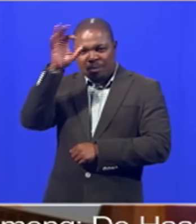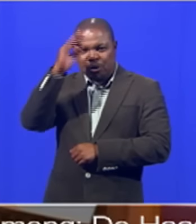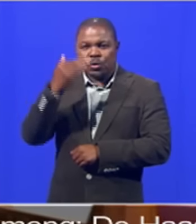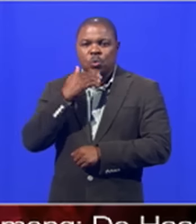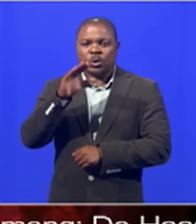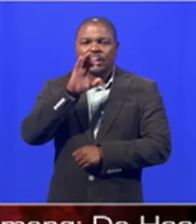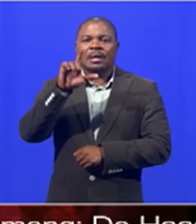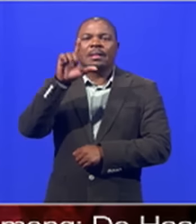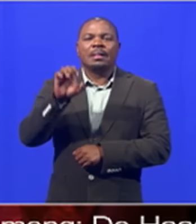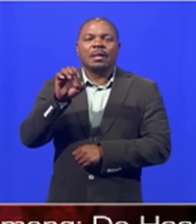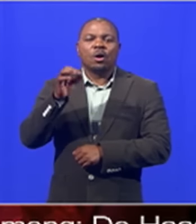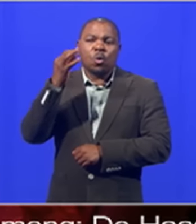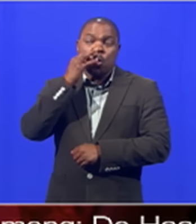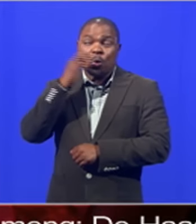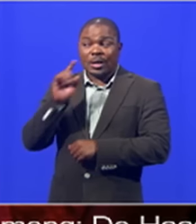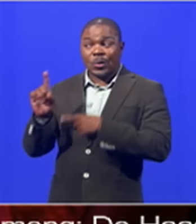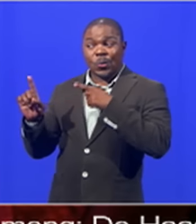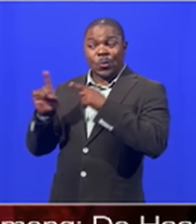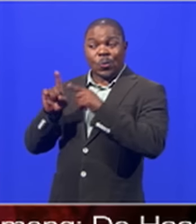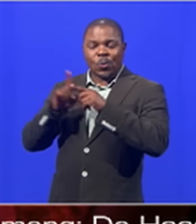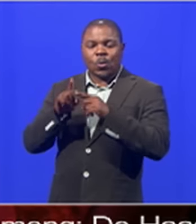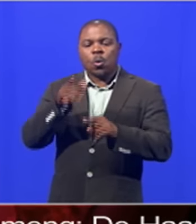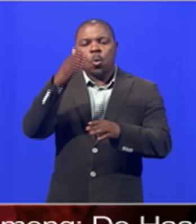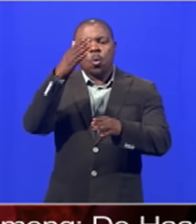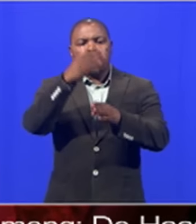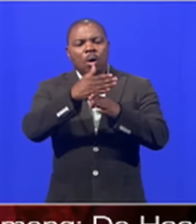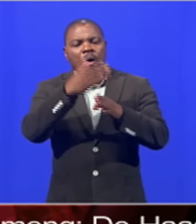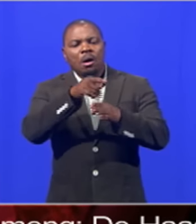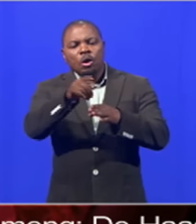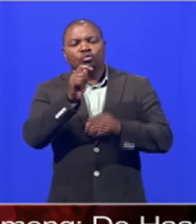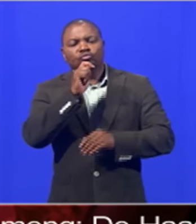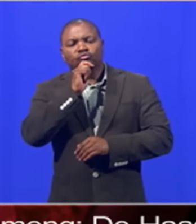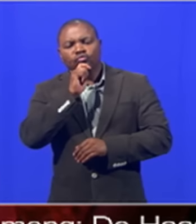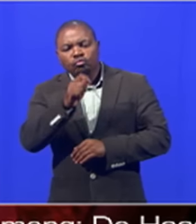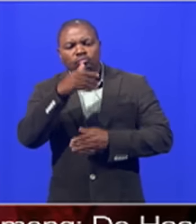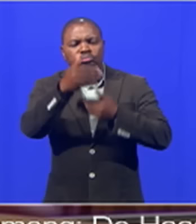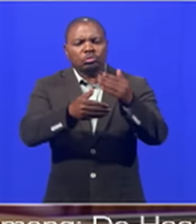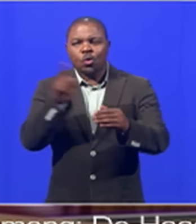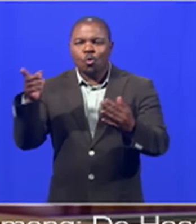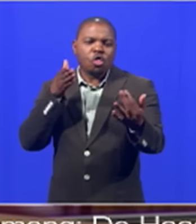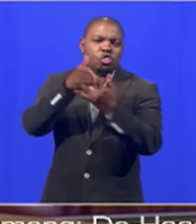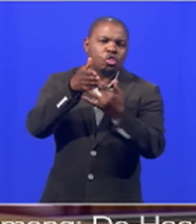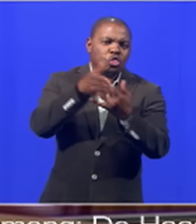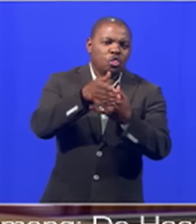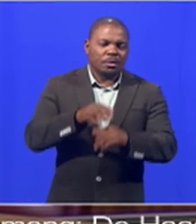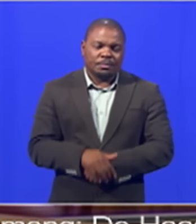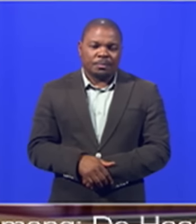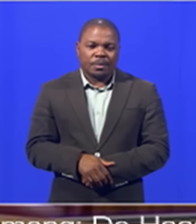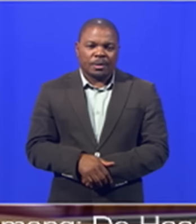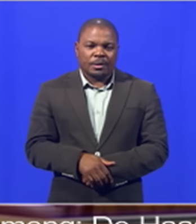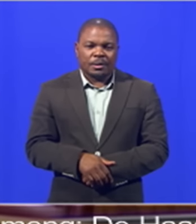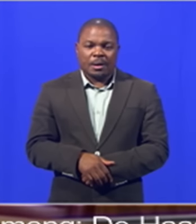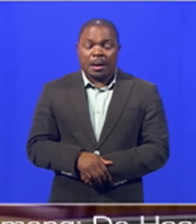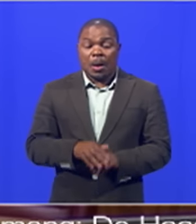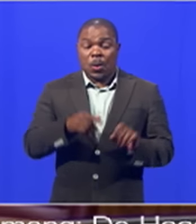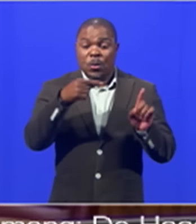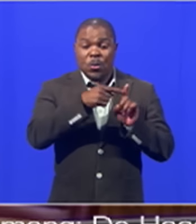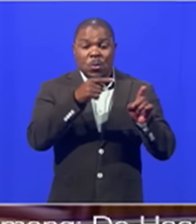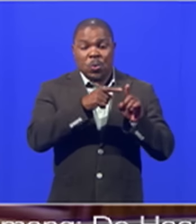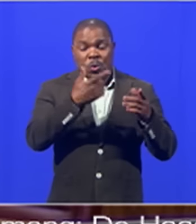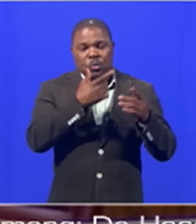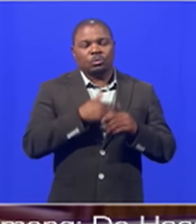Bheki Cele tsa gore o tsenelela mo mererong ya tiragatso e welang kwa ntle ga taolo ya gagwe. Moitseanape yono yo o